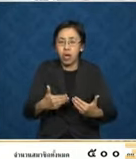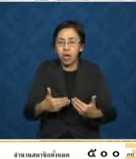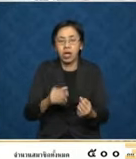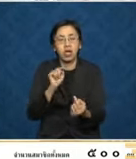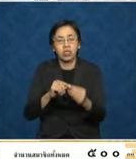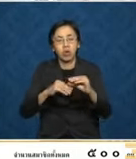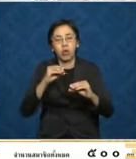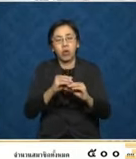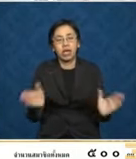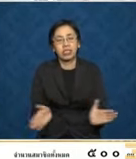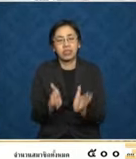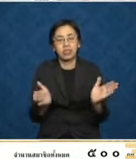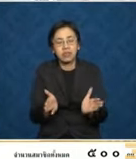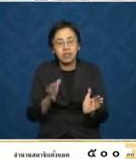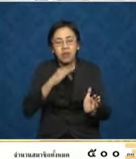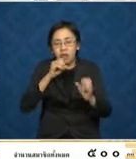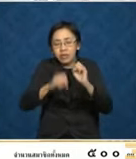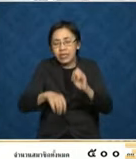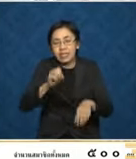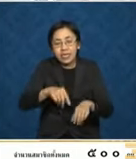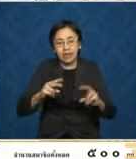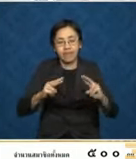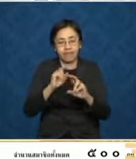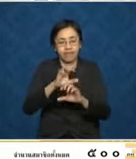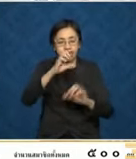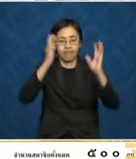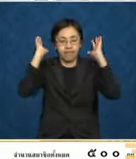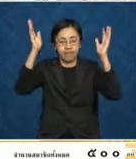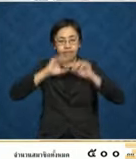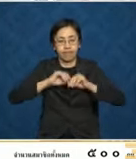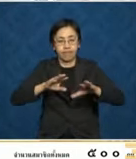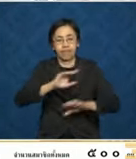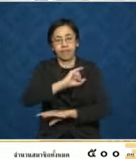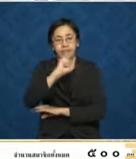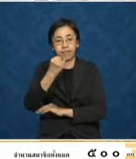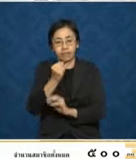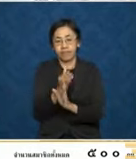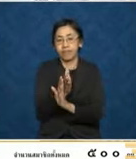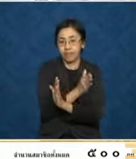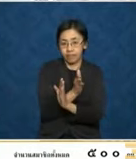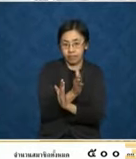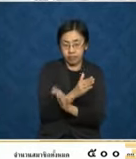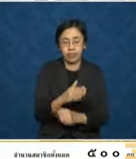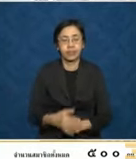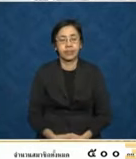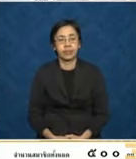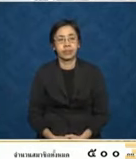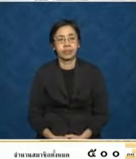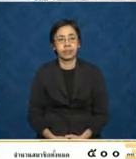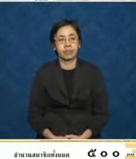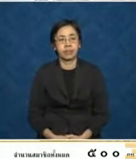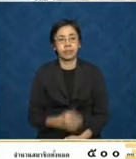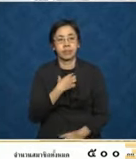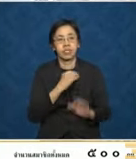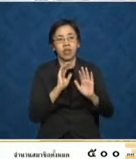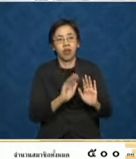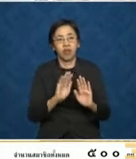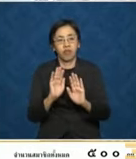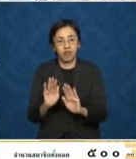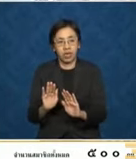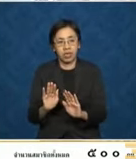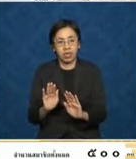ขับเคลื่อนธนาคารขยะที่ทางมหาดไทยนะคะเพิ่งรณรงค์ไปเมื่อวันจันทร์ที่ผ่านมาค่ะก็อยากจะฝากนะคะ